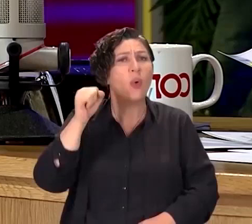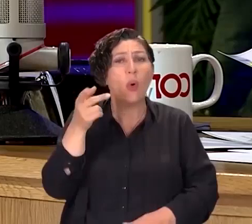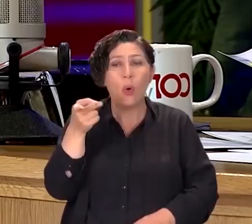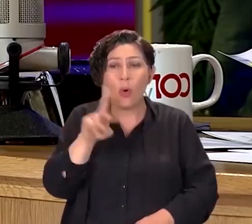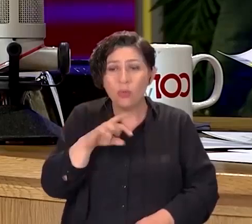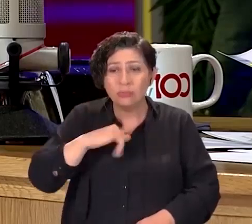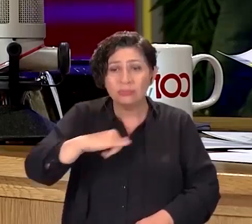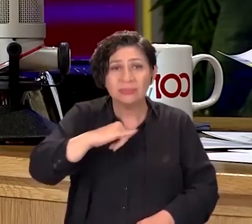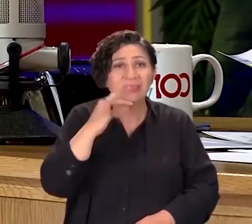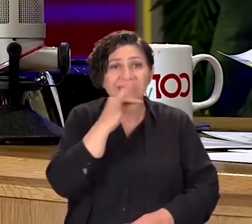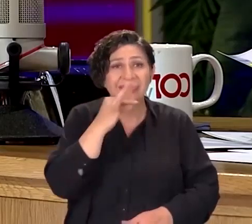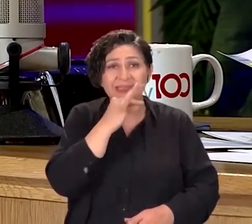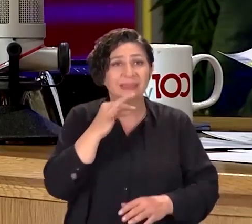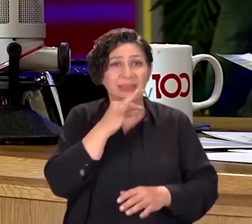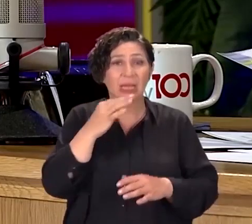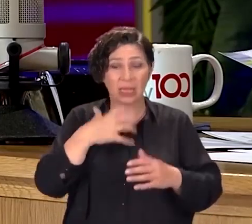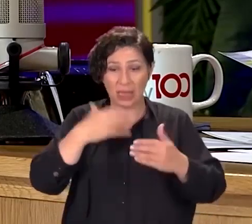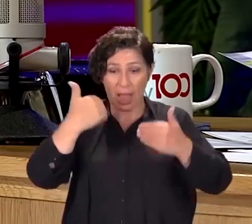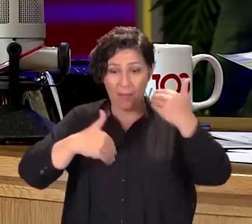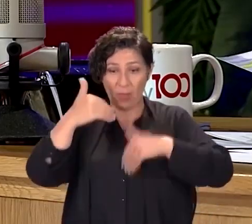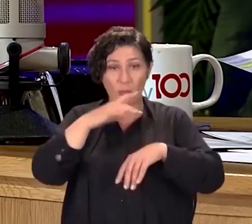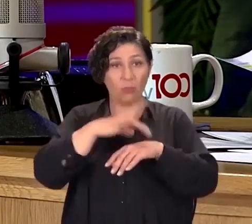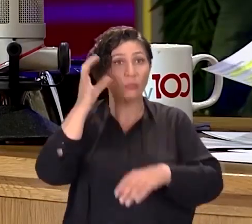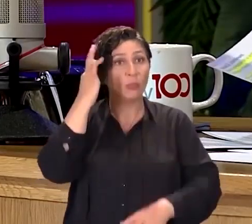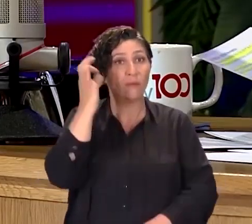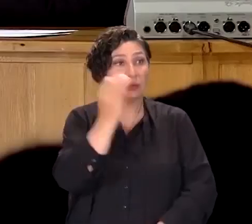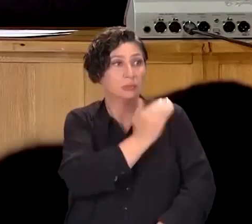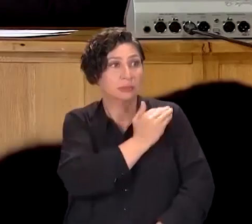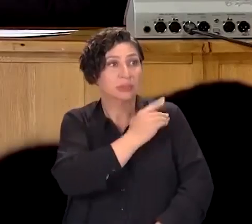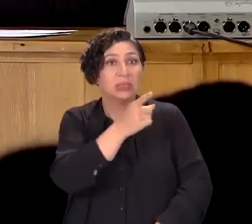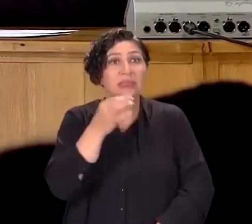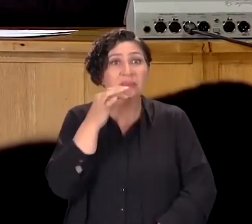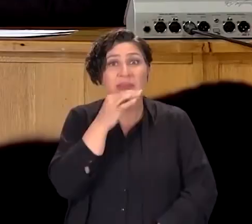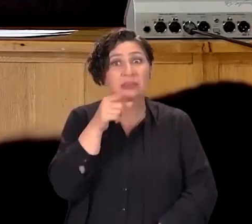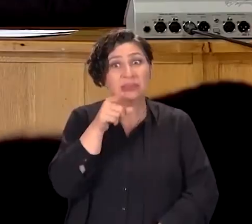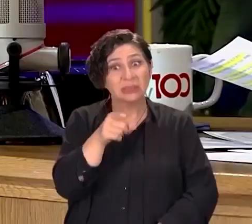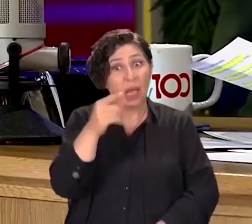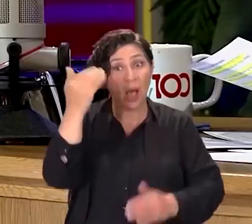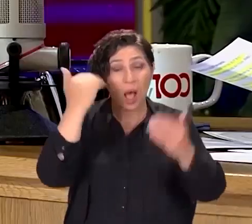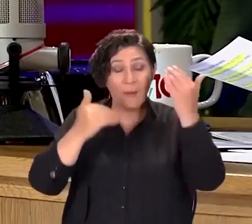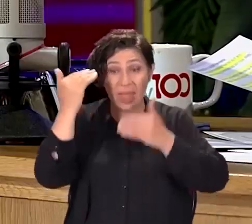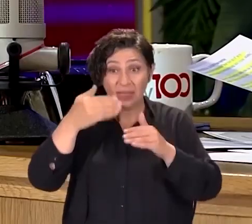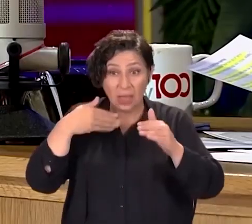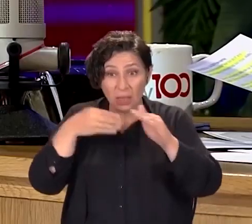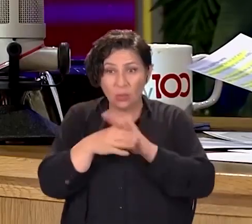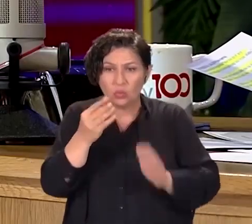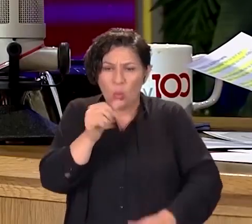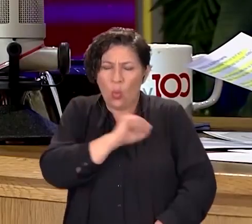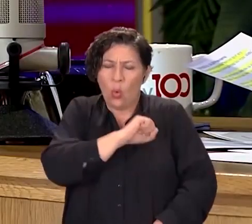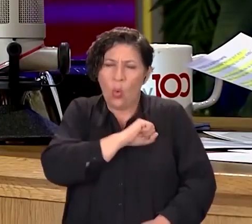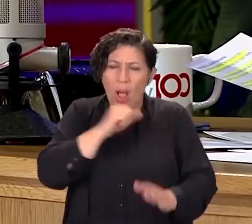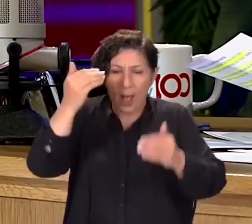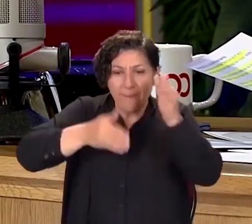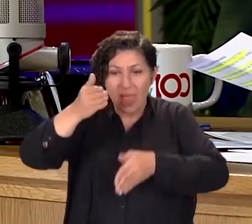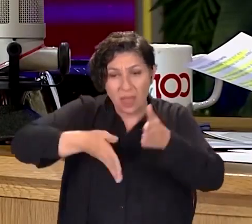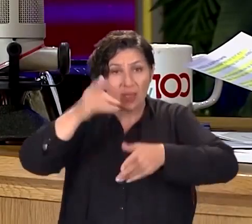ölüme yaklaşmışım. Bunu kendi ameliyatımı yapan profesör söyledi. Nurcuğum senin ameliyatına girerken korkuyla